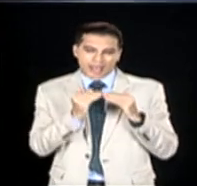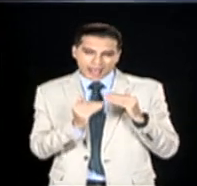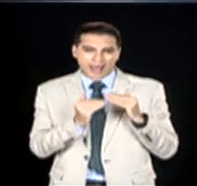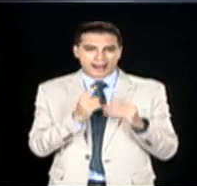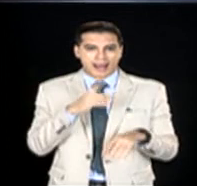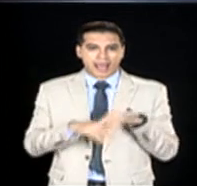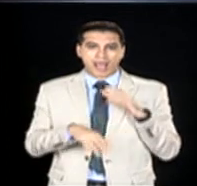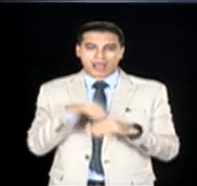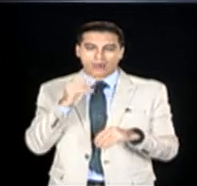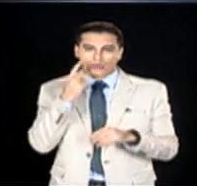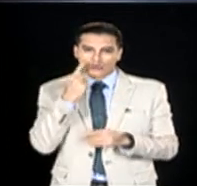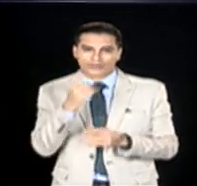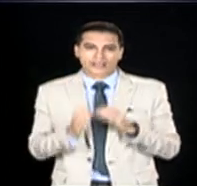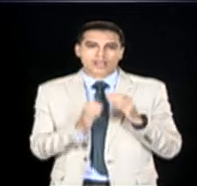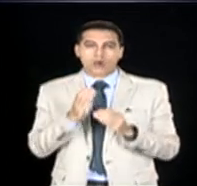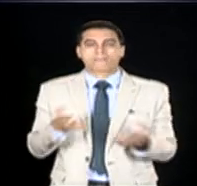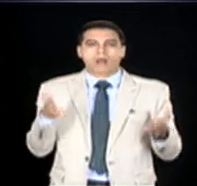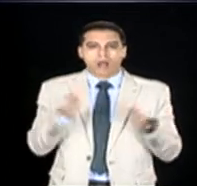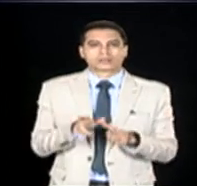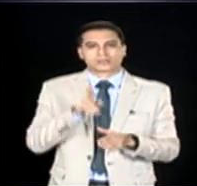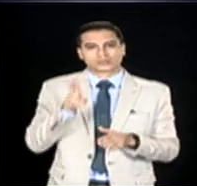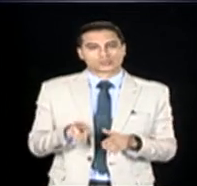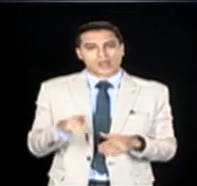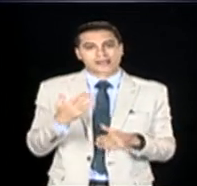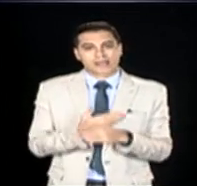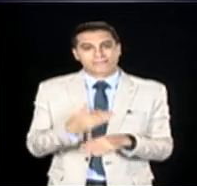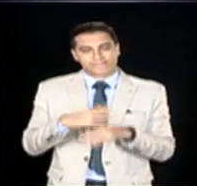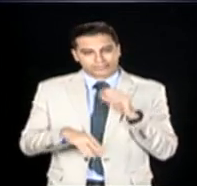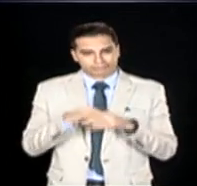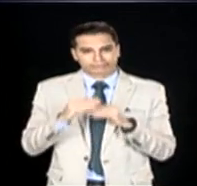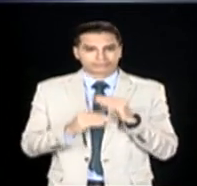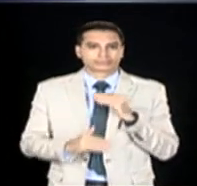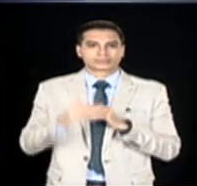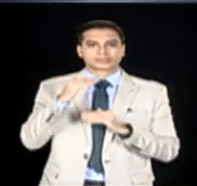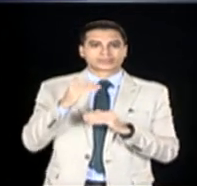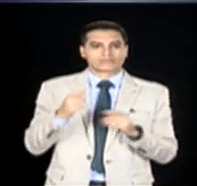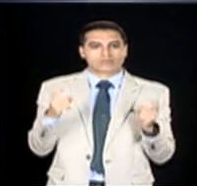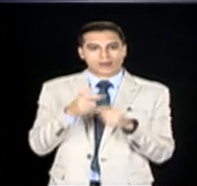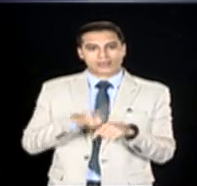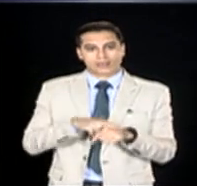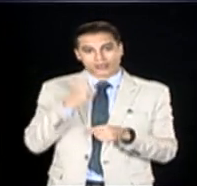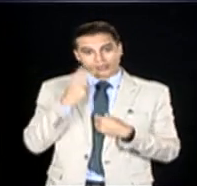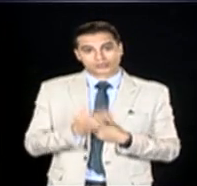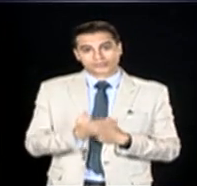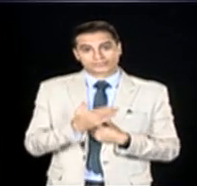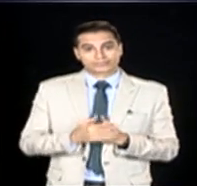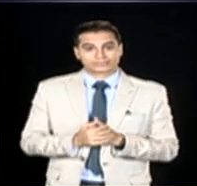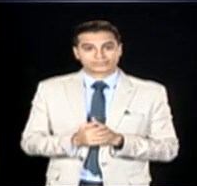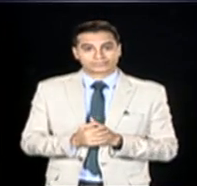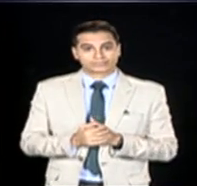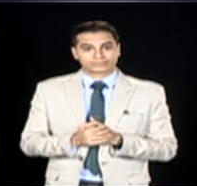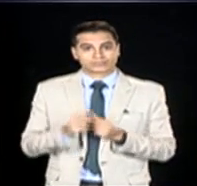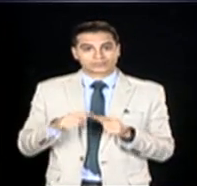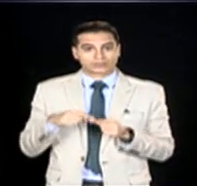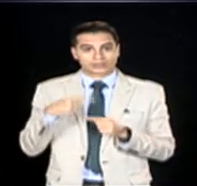فرصتكم ان انتوا تجاوبوا على اكتر من سؤال علشان ترجعوا تاني في المباراة ان شاء الله. ودلوقتي مع